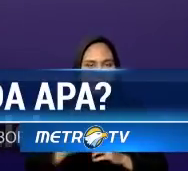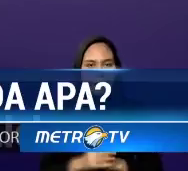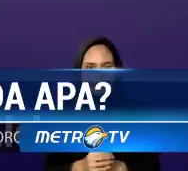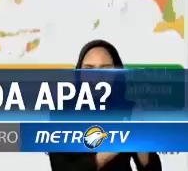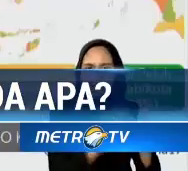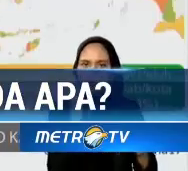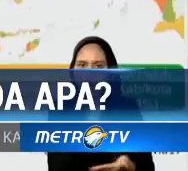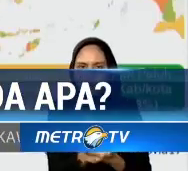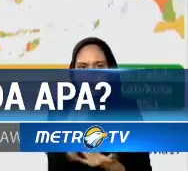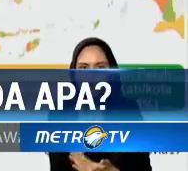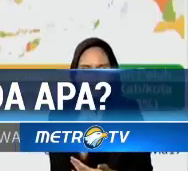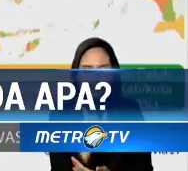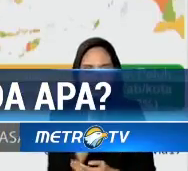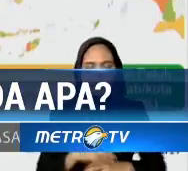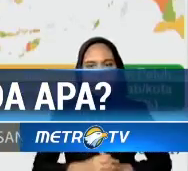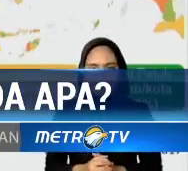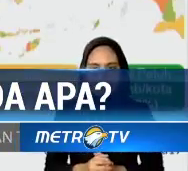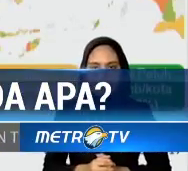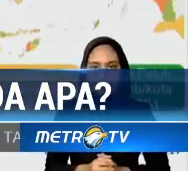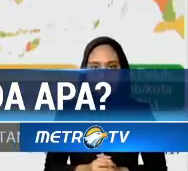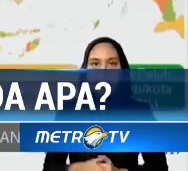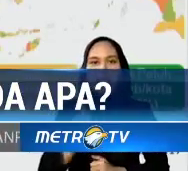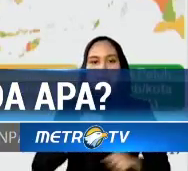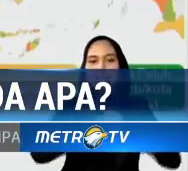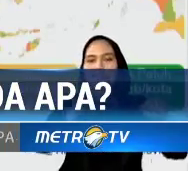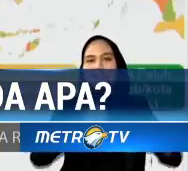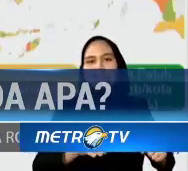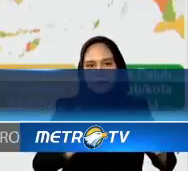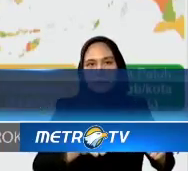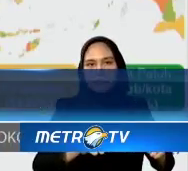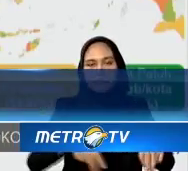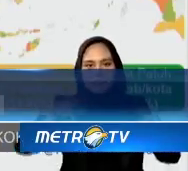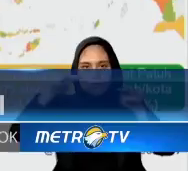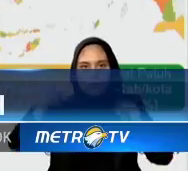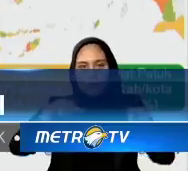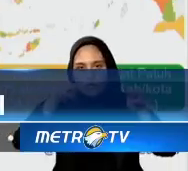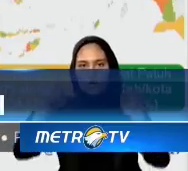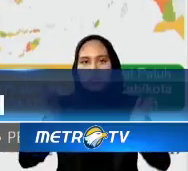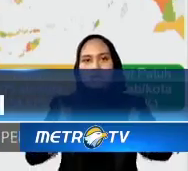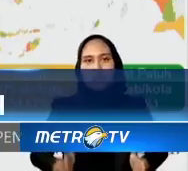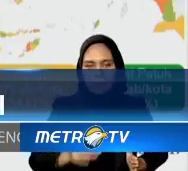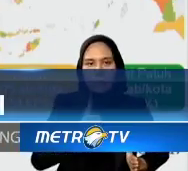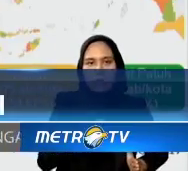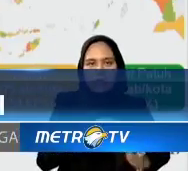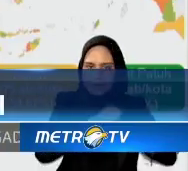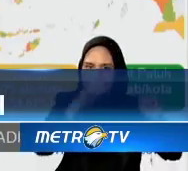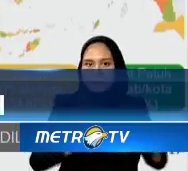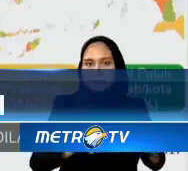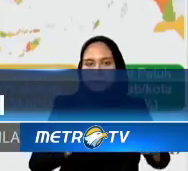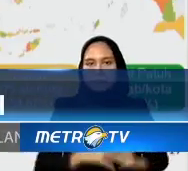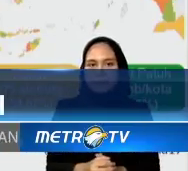oranye di sejumlah kabupaten dan kota. Kini, 27 kabupaten kota memasuki kategori zona merah,